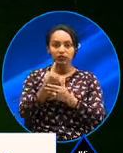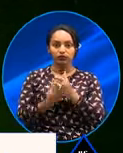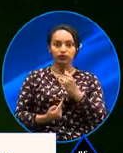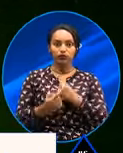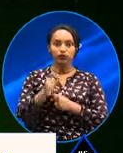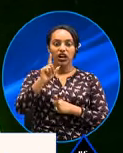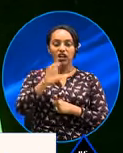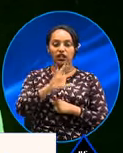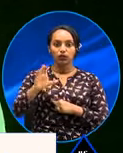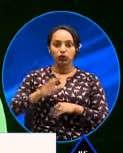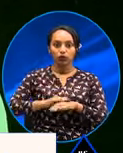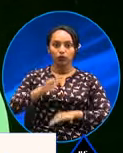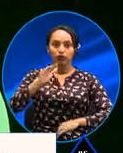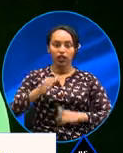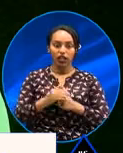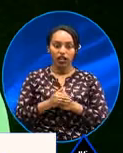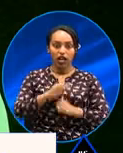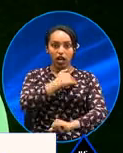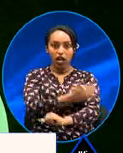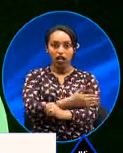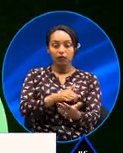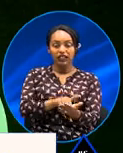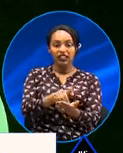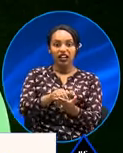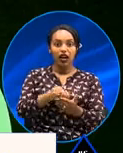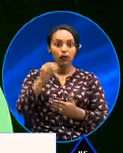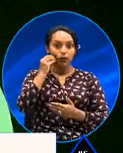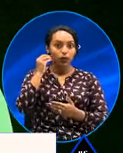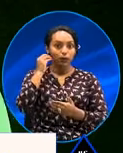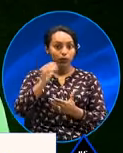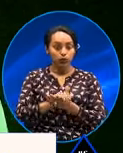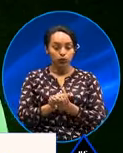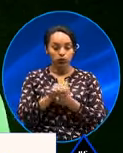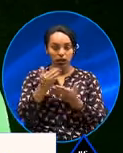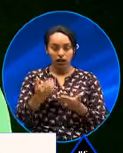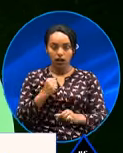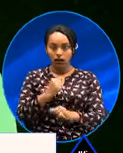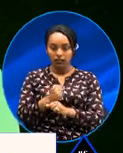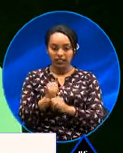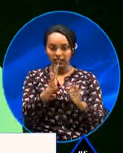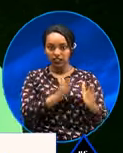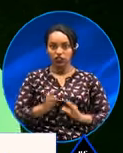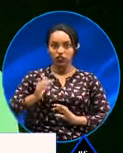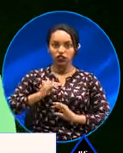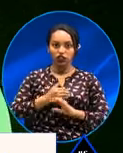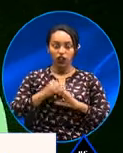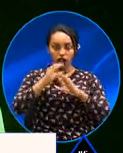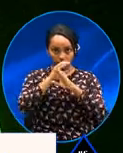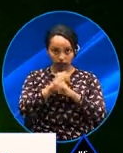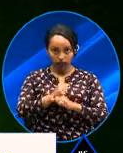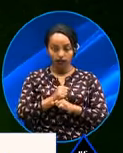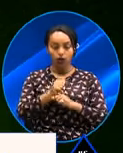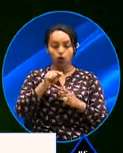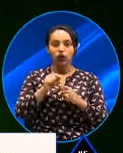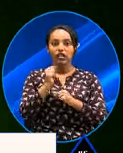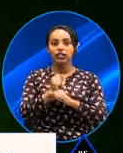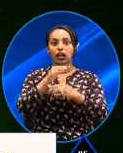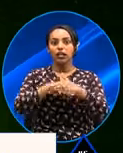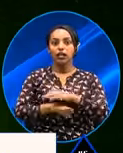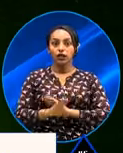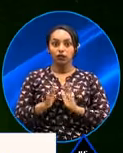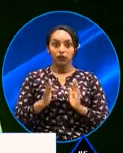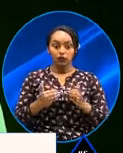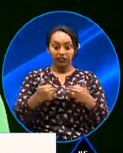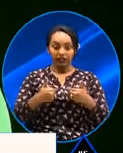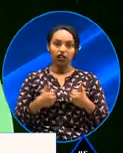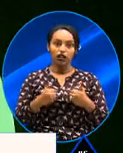ብቻ ከ100 በላይ የአቅመ ደካማ ቤቶችን ለማደስ ዝግጅታችንን አጠናቀን ወደ ስራ